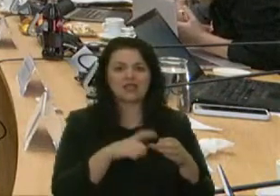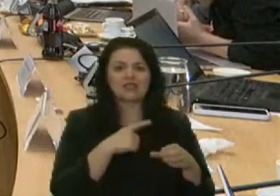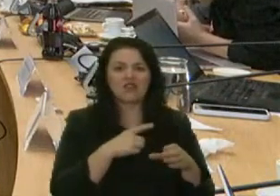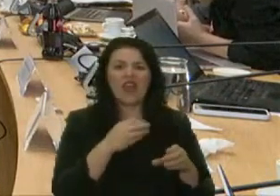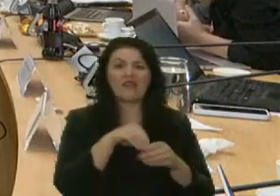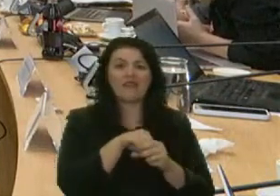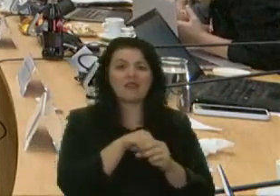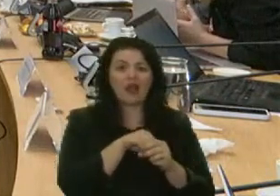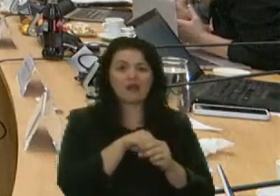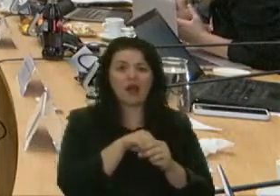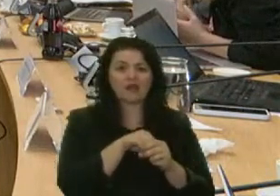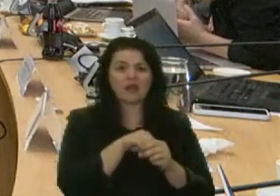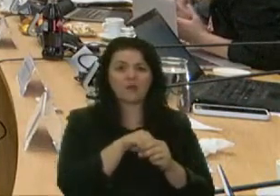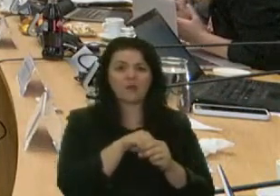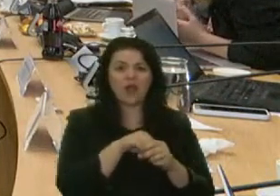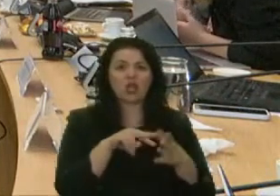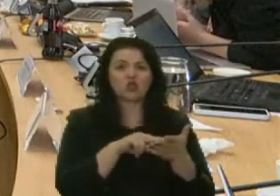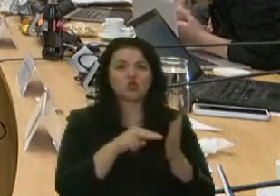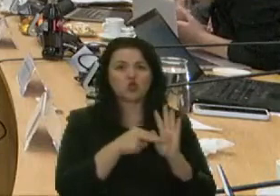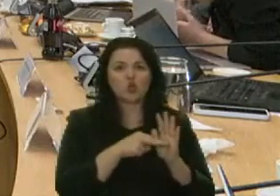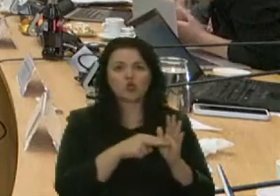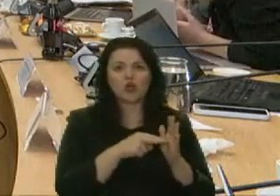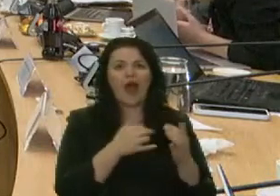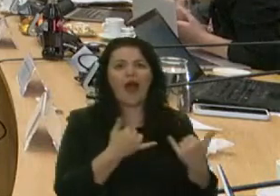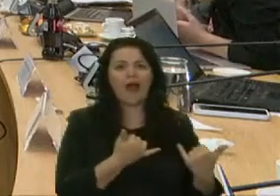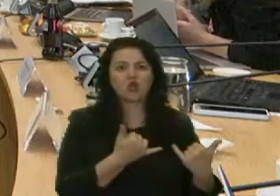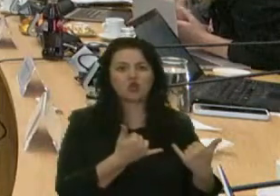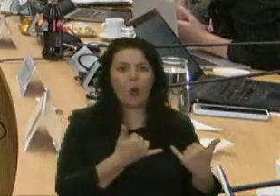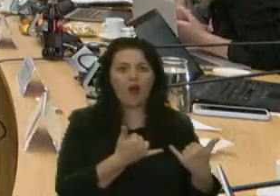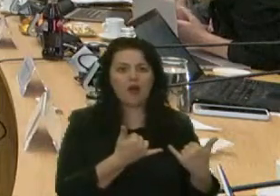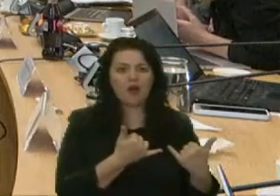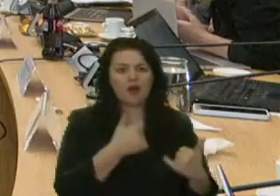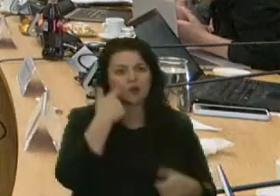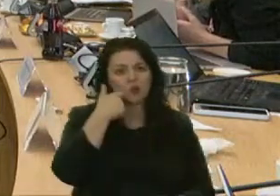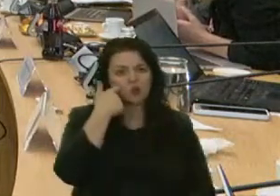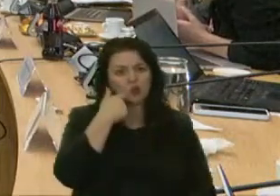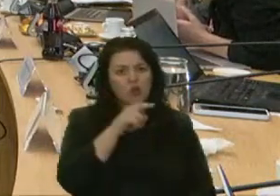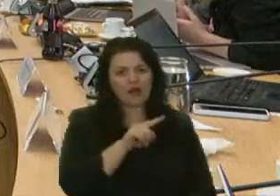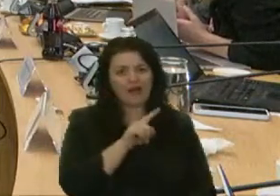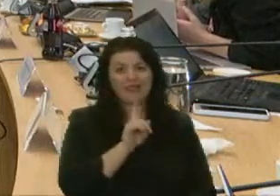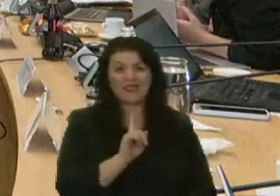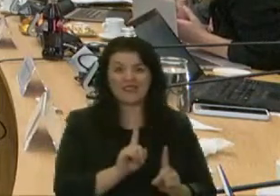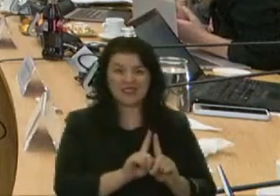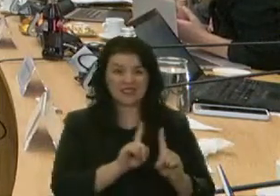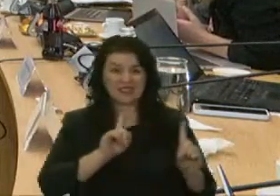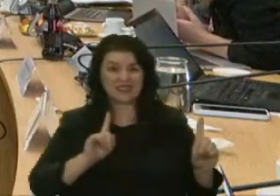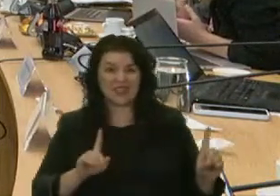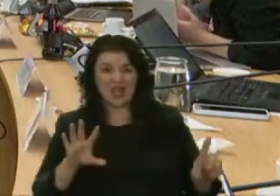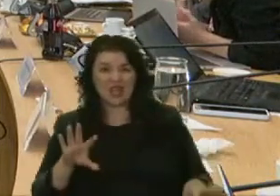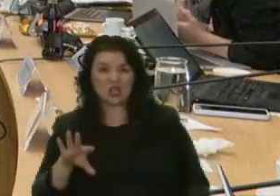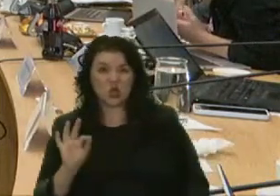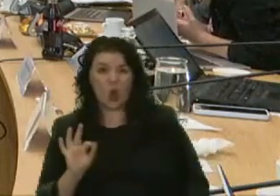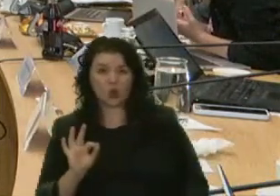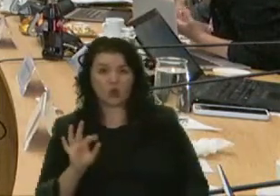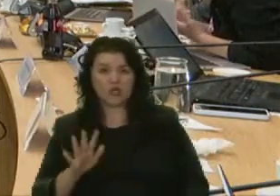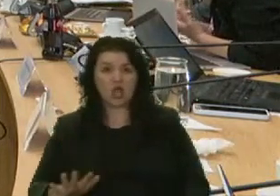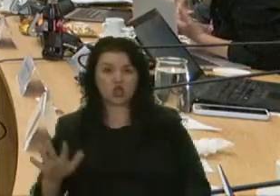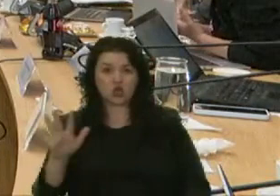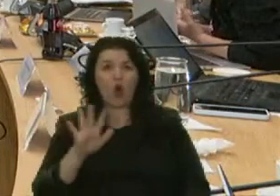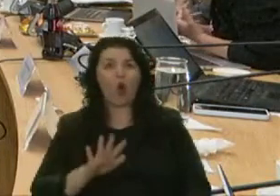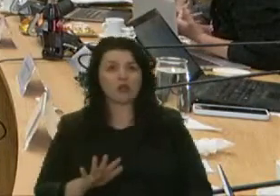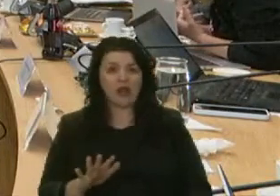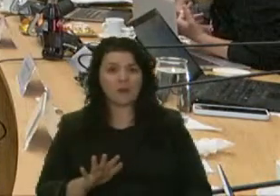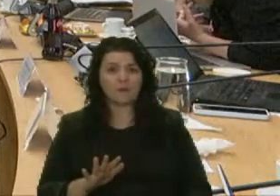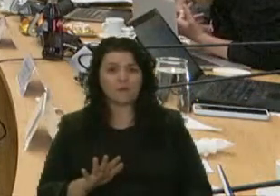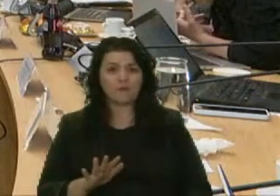integrată în structura actuală a Spitalului Municipal ci Din contră să găsim soluții în zonă Cum ar putea